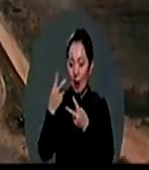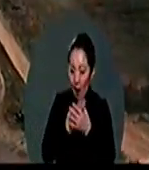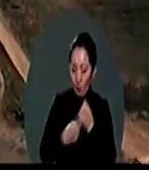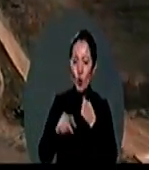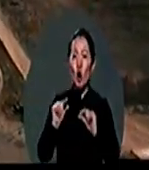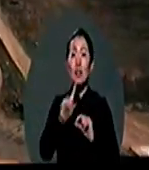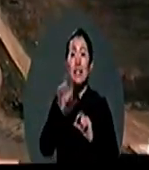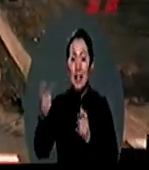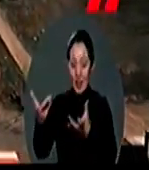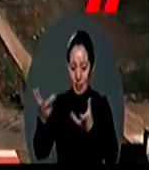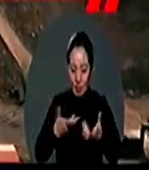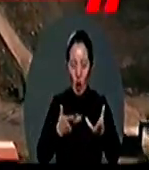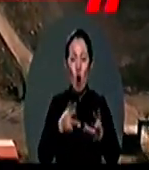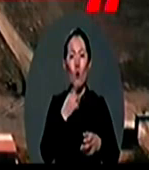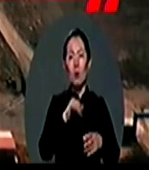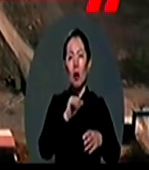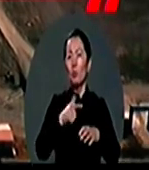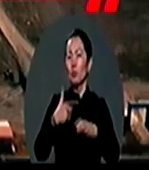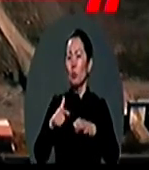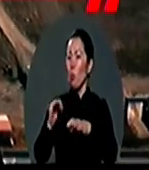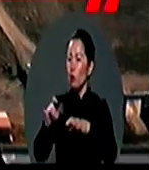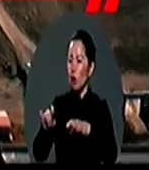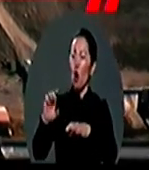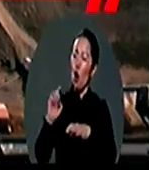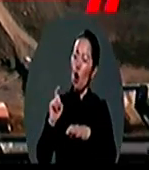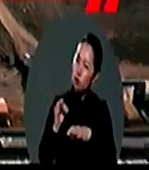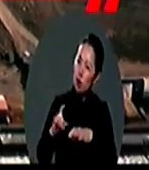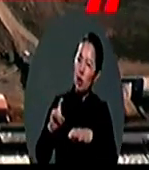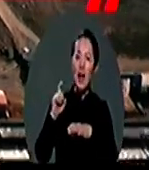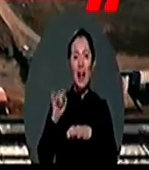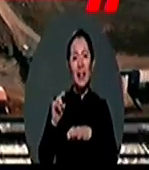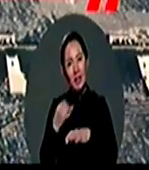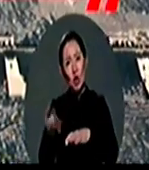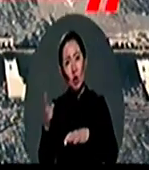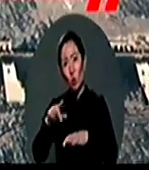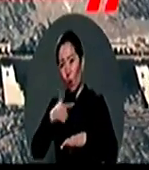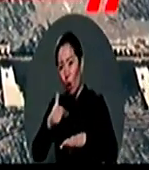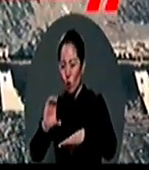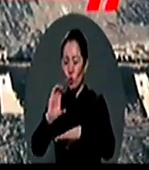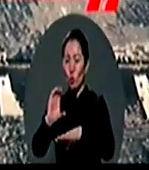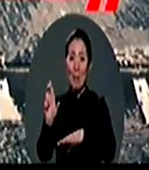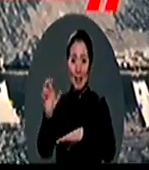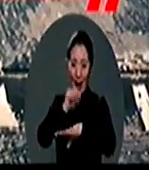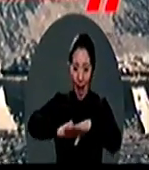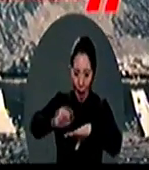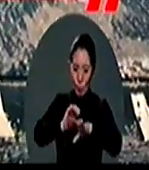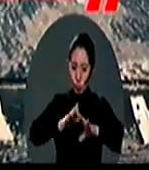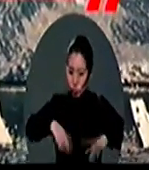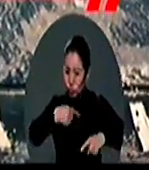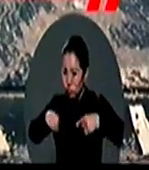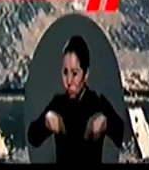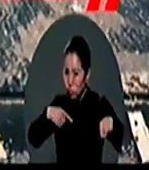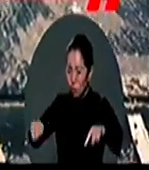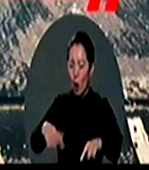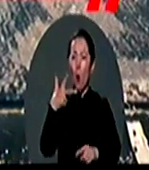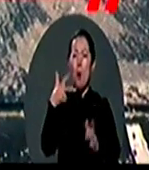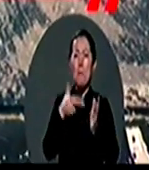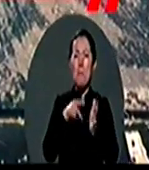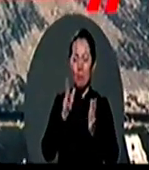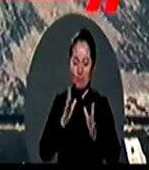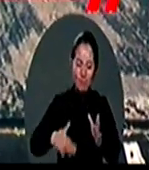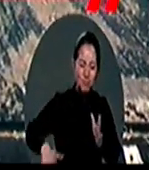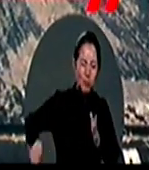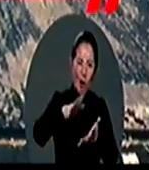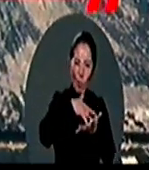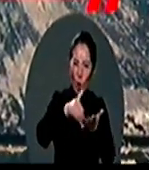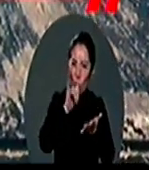хангай, Ар хангай, Дорногов, Өмнөгов, Булган, Хөвсгөл, Хинти, Дундгов, Сүхбаатар аймагт 3000 метр куб бохир ус